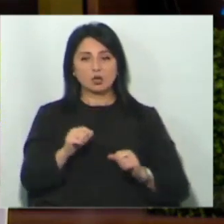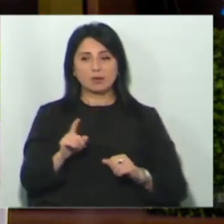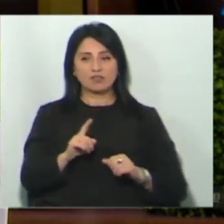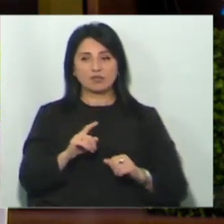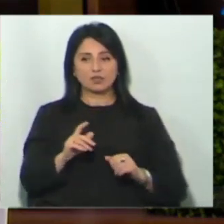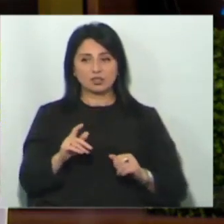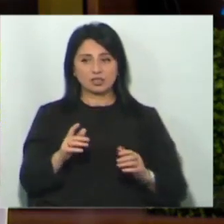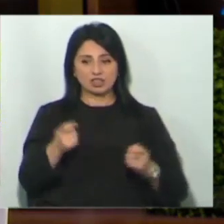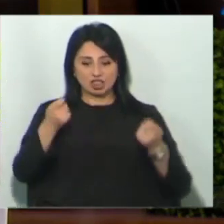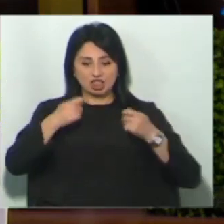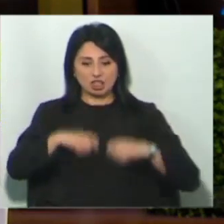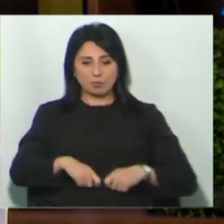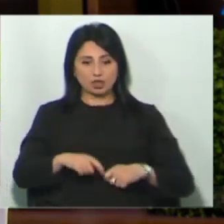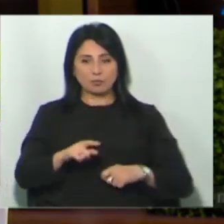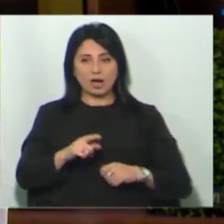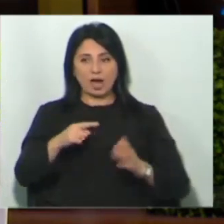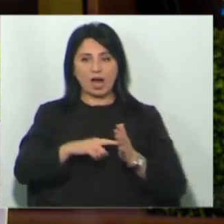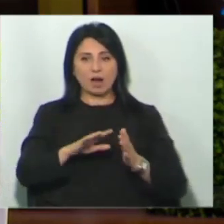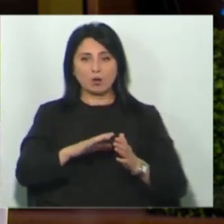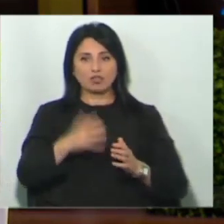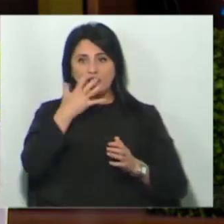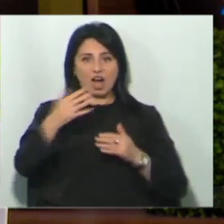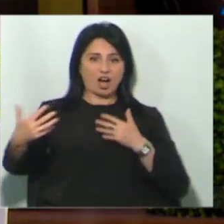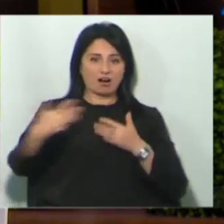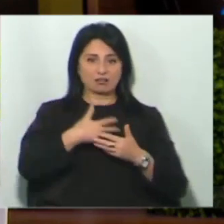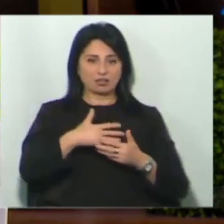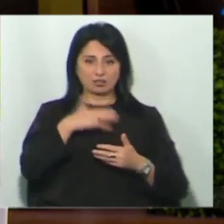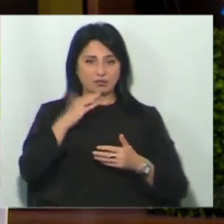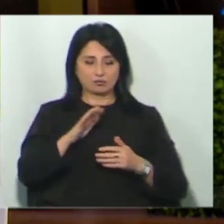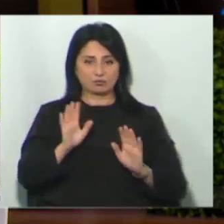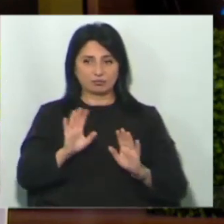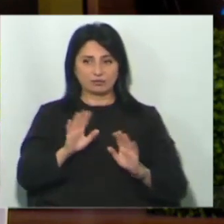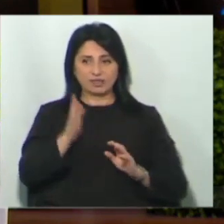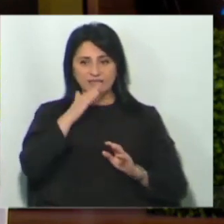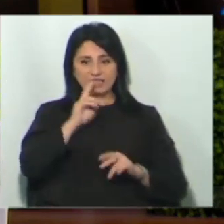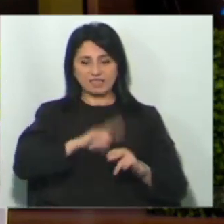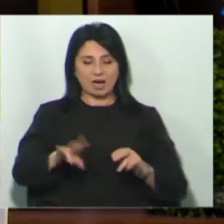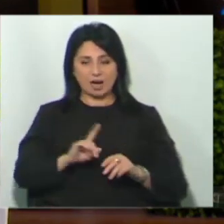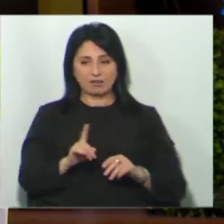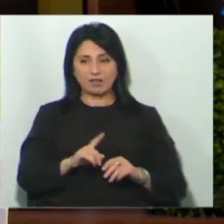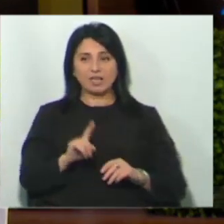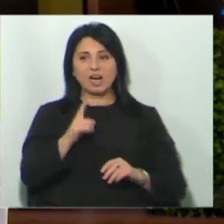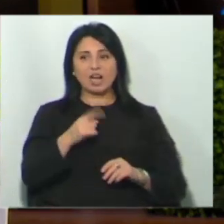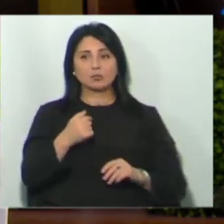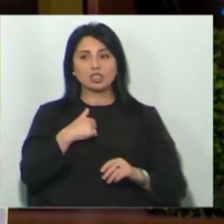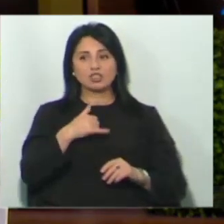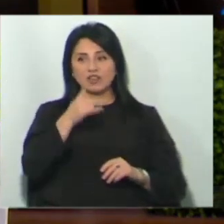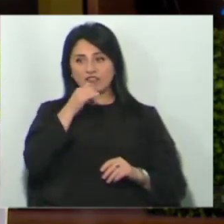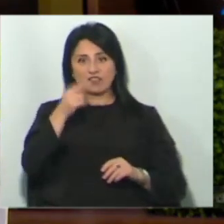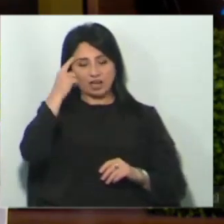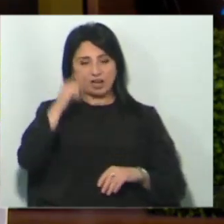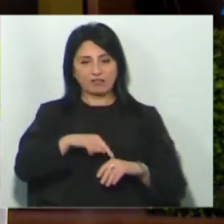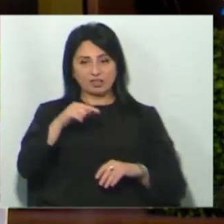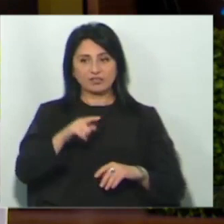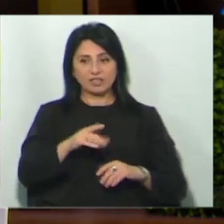რომ შეიმოსონ ისე, რომ არ მოხდეს ტემპერატურის კარგვა, არ მოხდეს წყლის კარგვა. რატომღაც ჩვენ ვერ